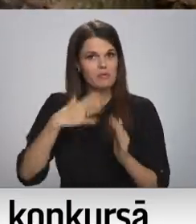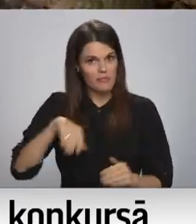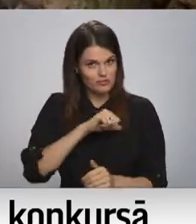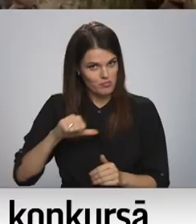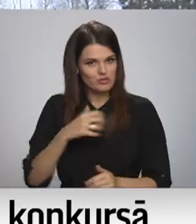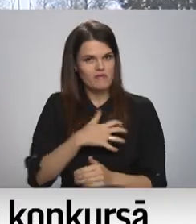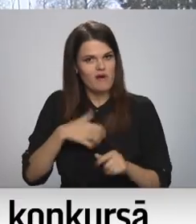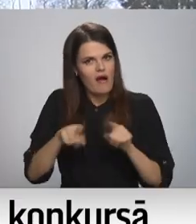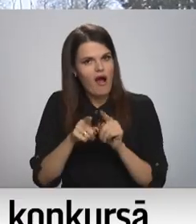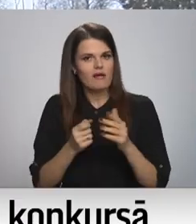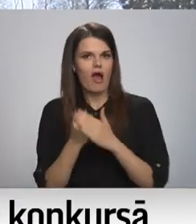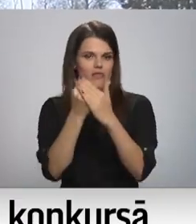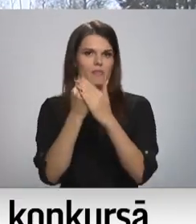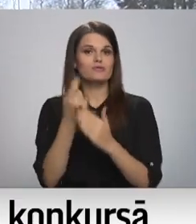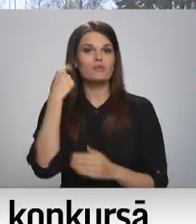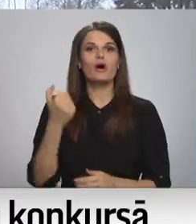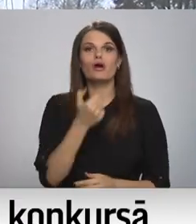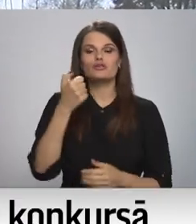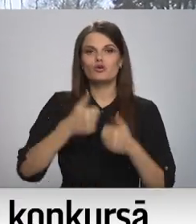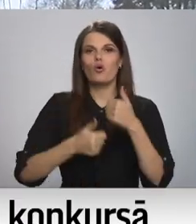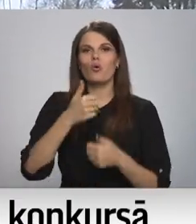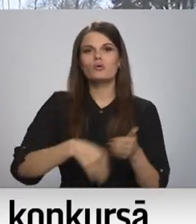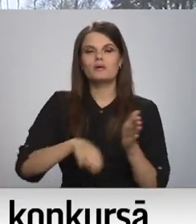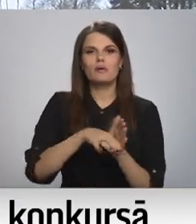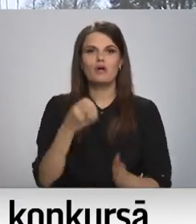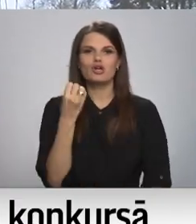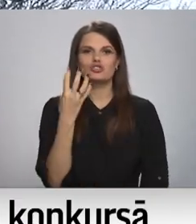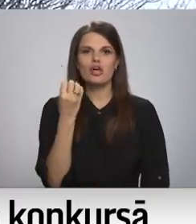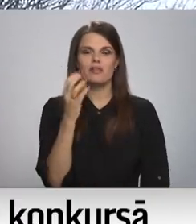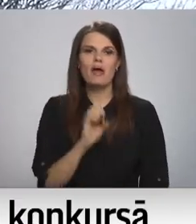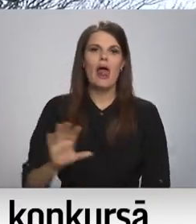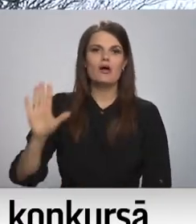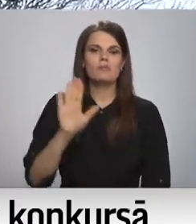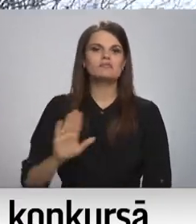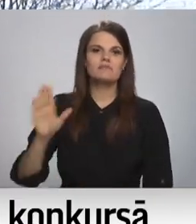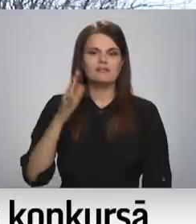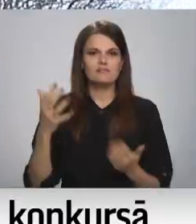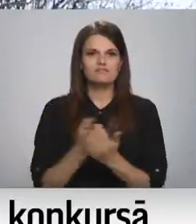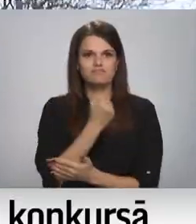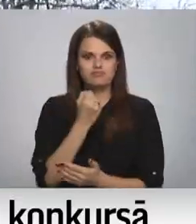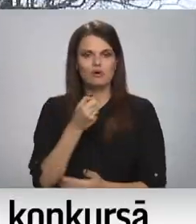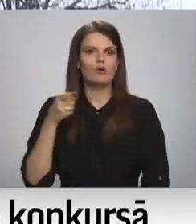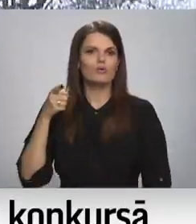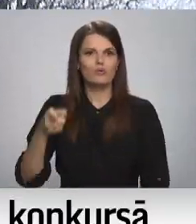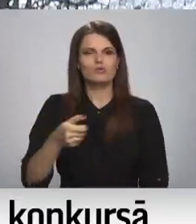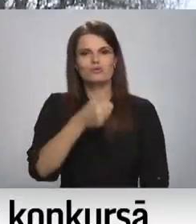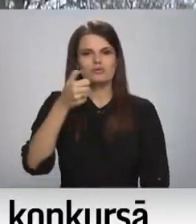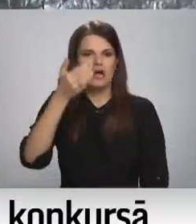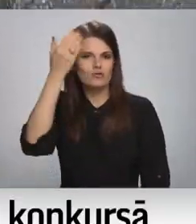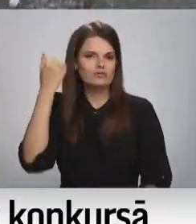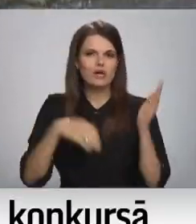atbalstīsim savējos. Pērn šajā konkursā piedalījās 14 Eiropas valstis. Uzvaru ieguva vismaz 1000 gadus sens